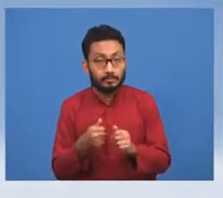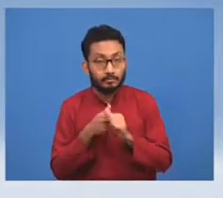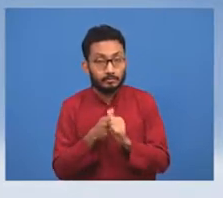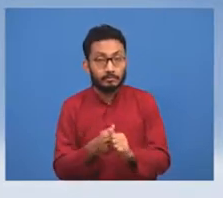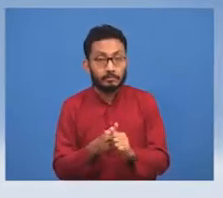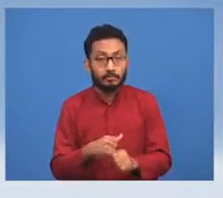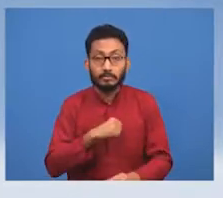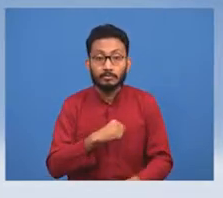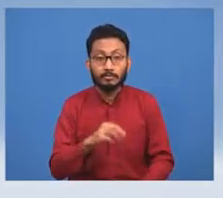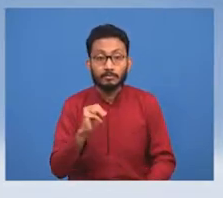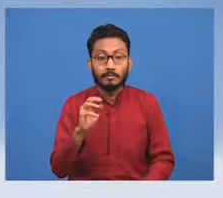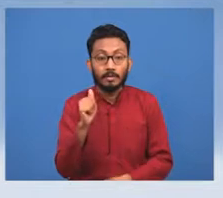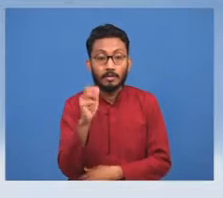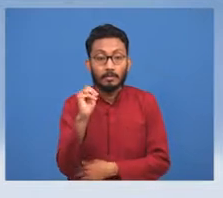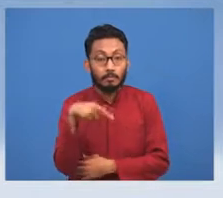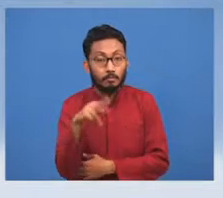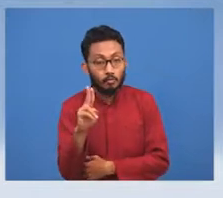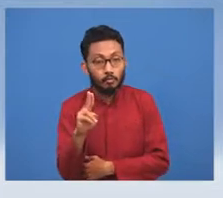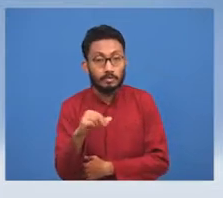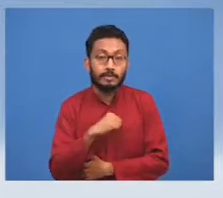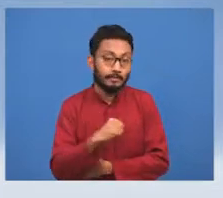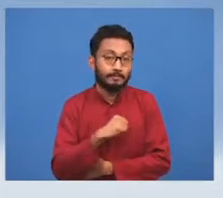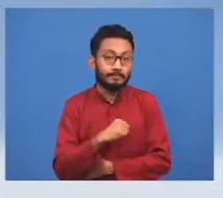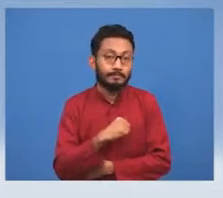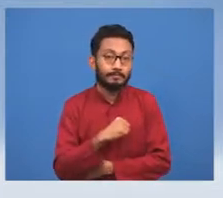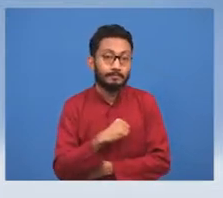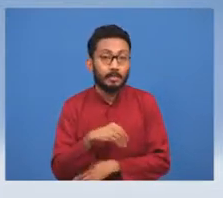berdasarkan hadis Rasulullah sallallahu alaihi wasallam.